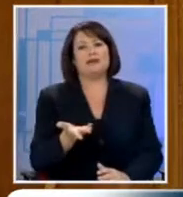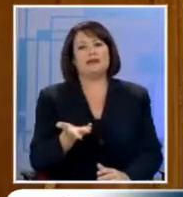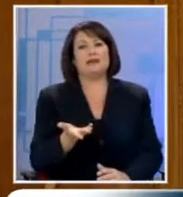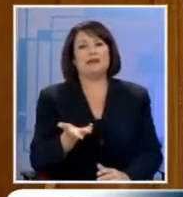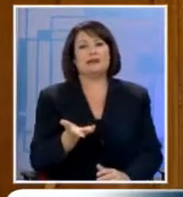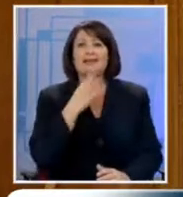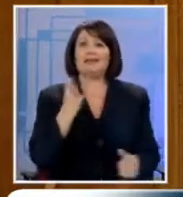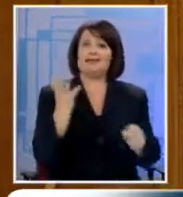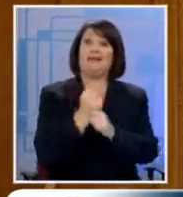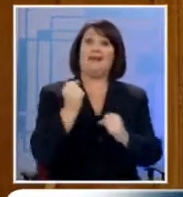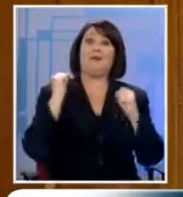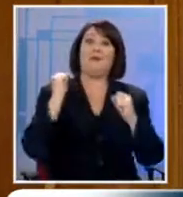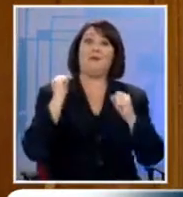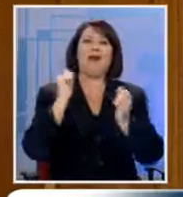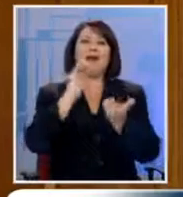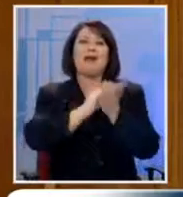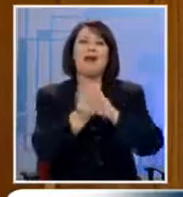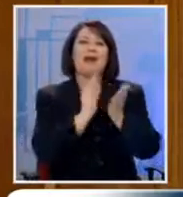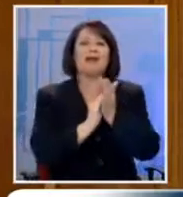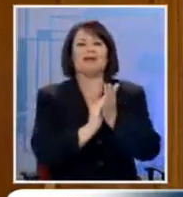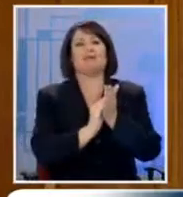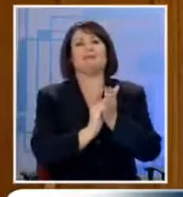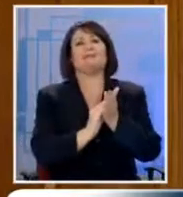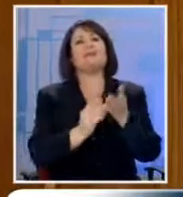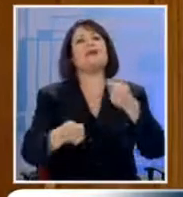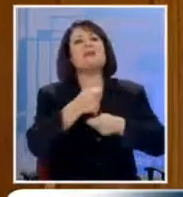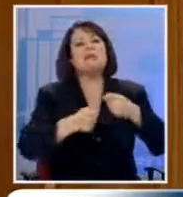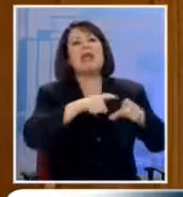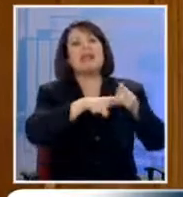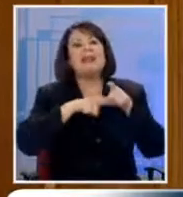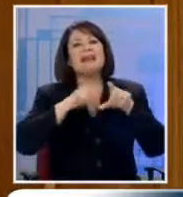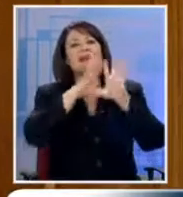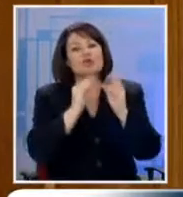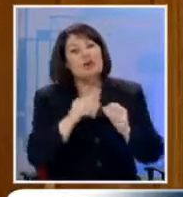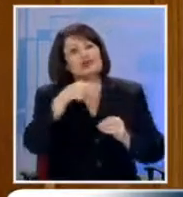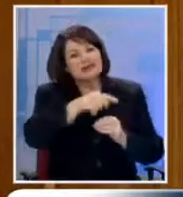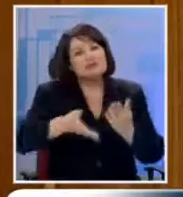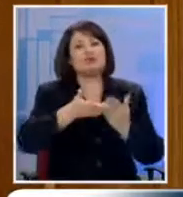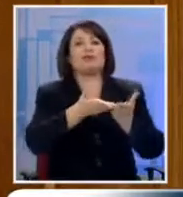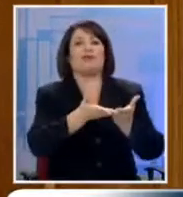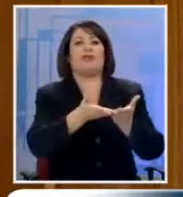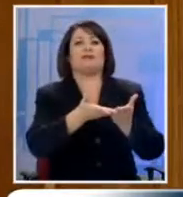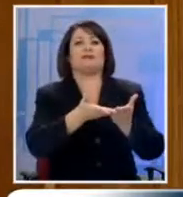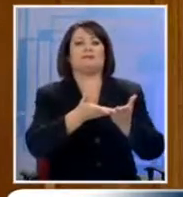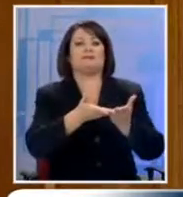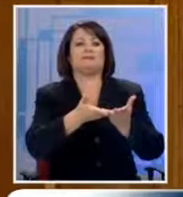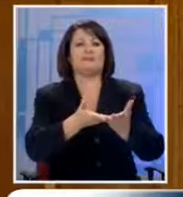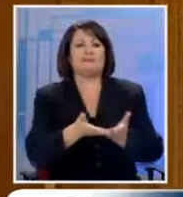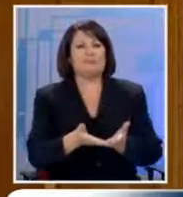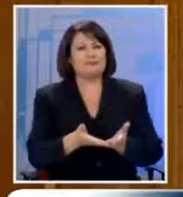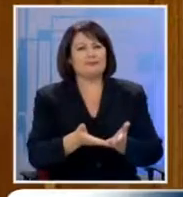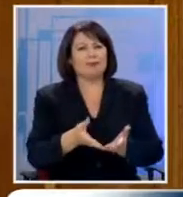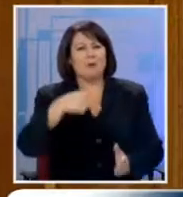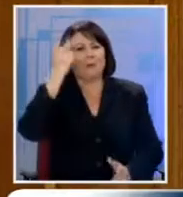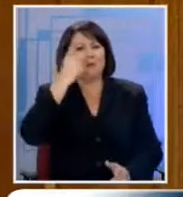λάφυρο των κατασκευαστικών διαπλεκόμενων συμφερόντων στην υπηρεσία των οποίων εσείς υλοποιήσατε για χρόνια άναρχες